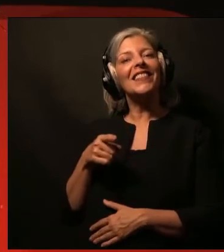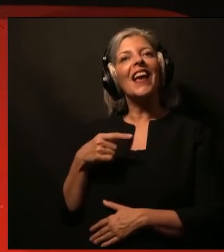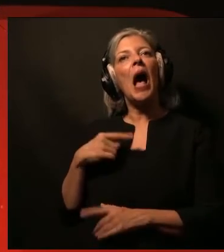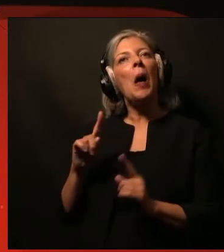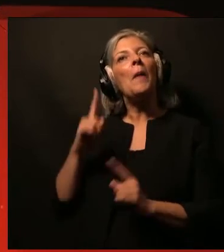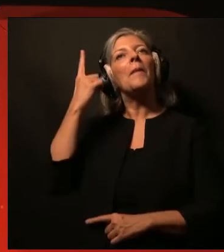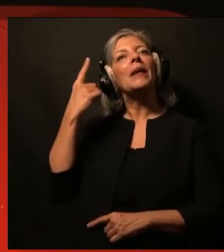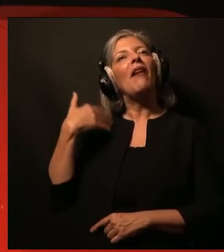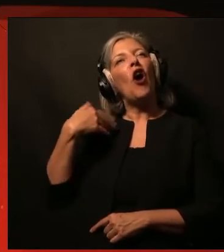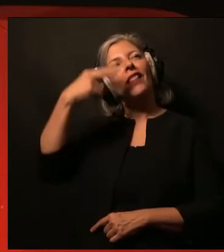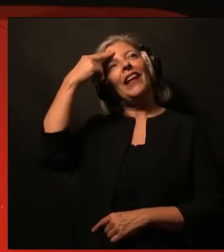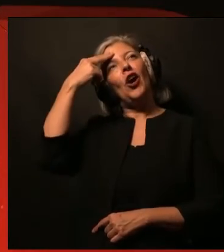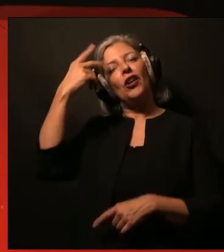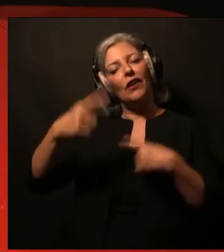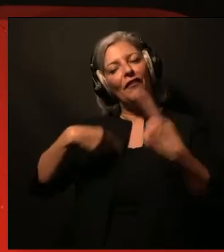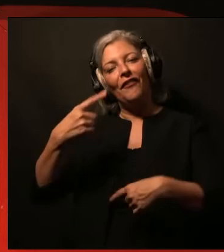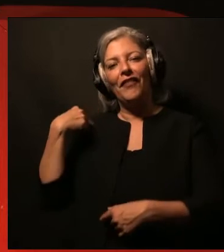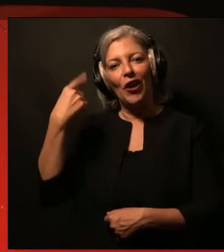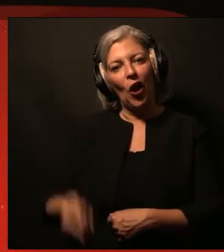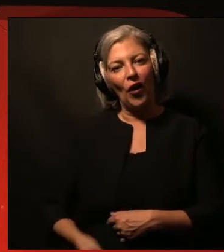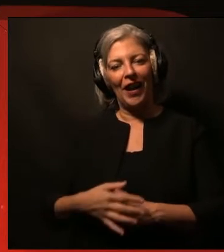percorso e recita